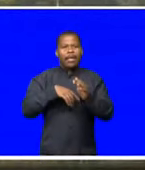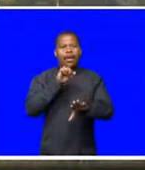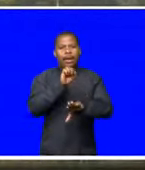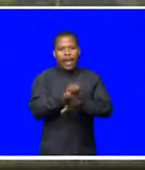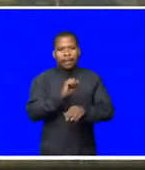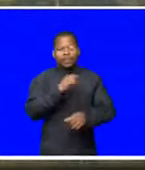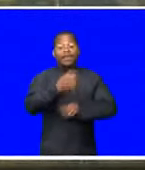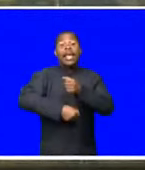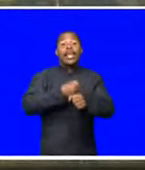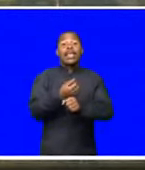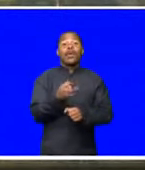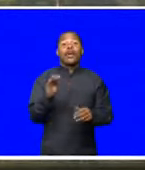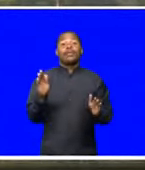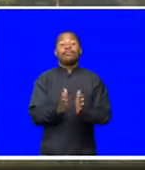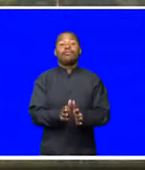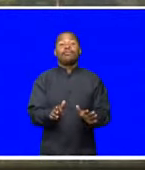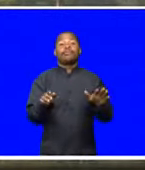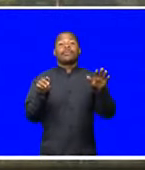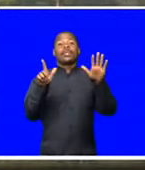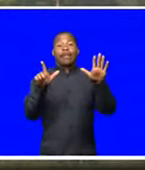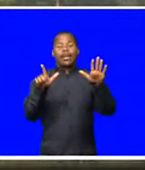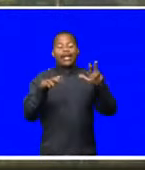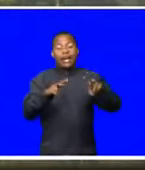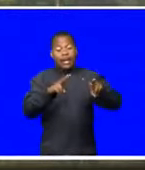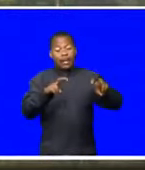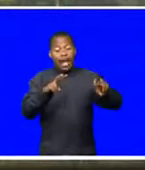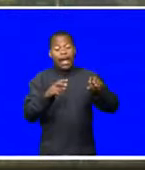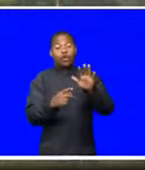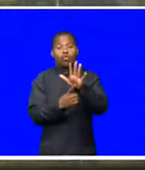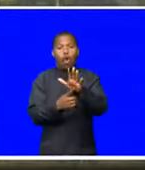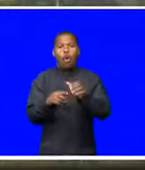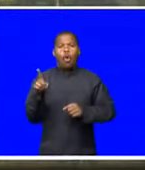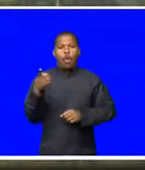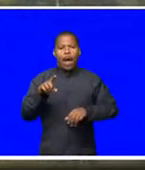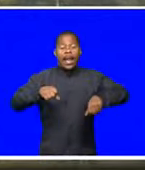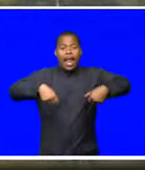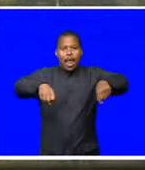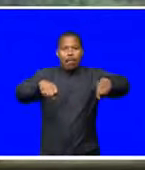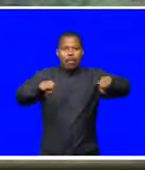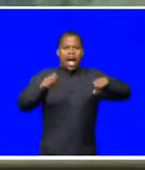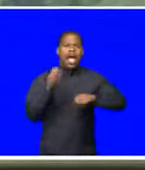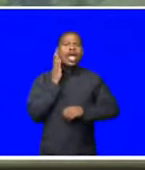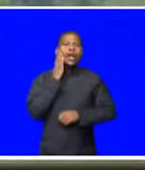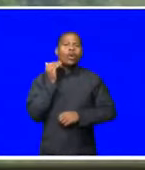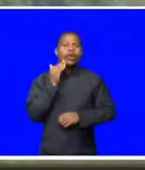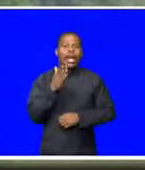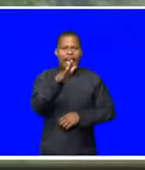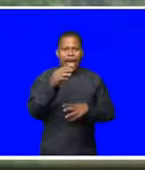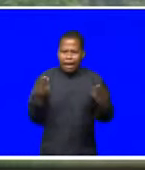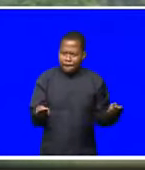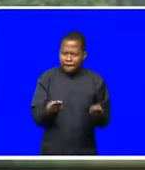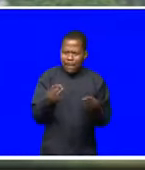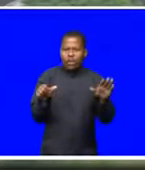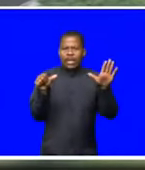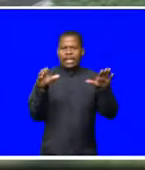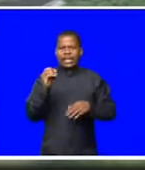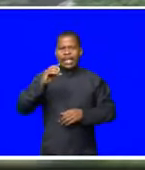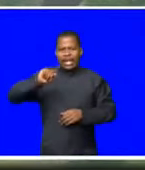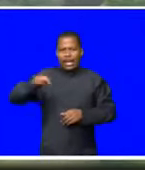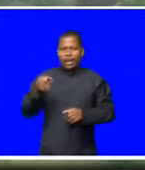lweminyaka wa-2017 luveta ukuthi inkundla yasekwaluseni inebantu labengetulu